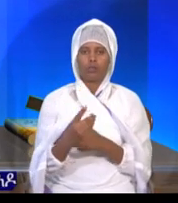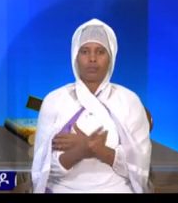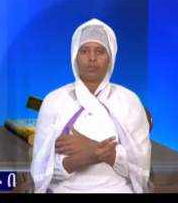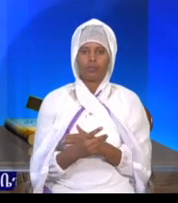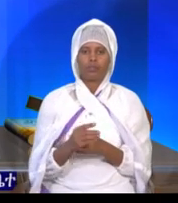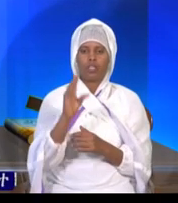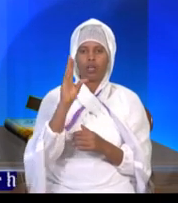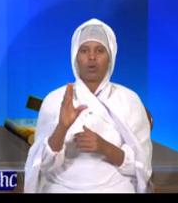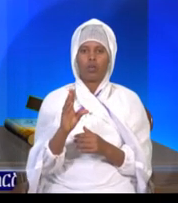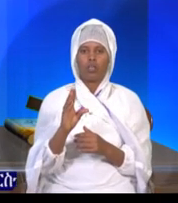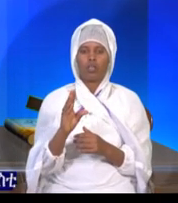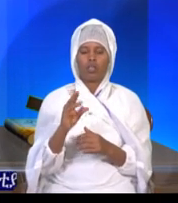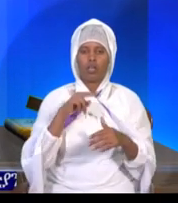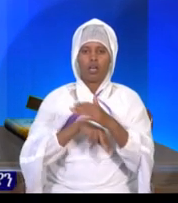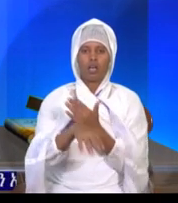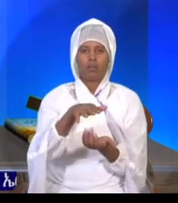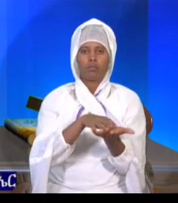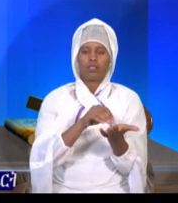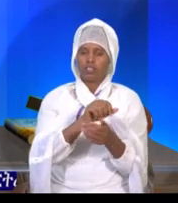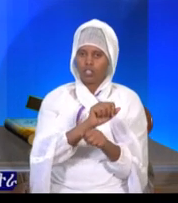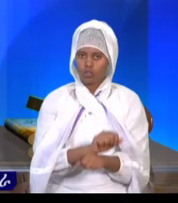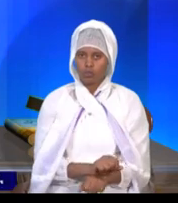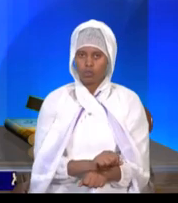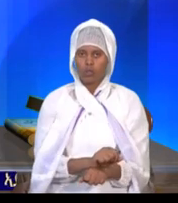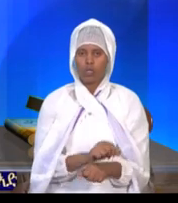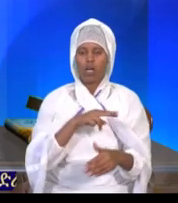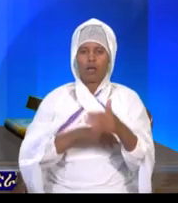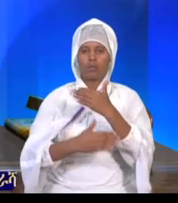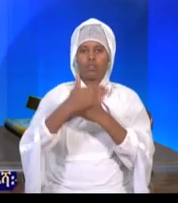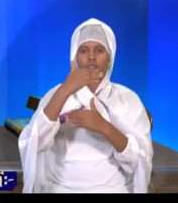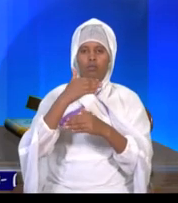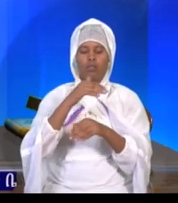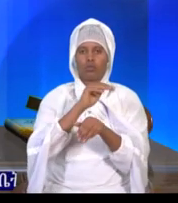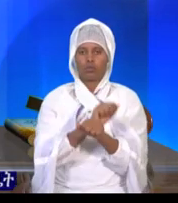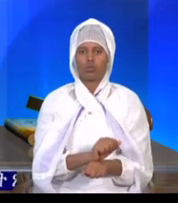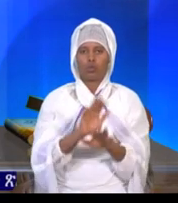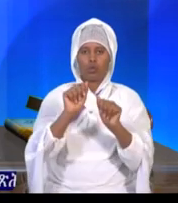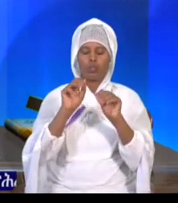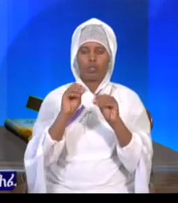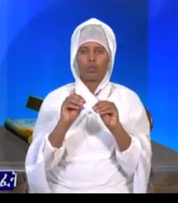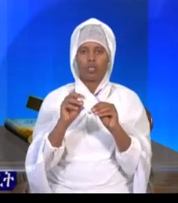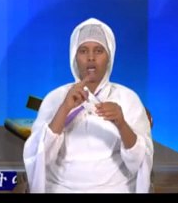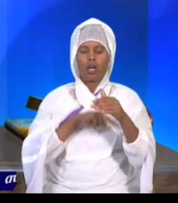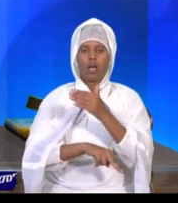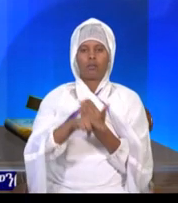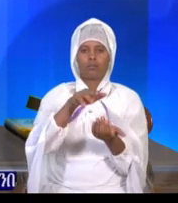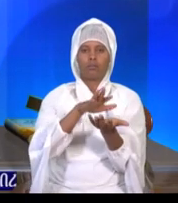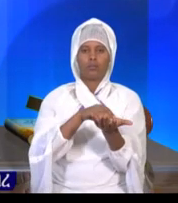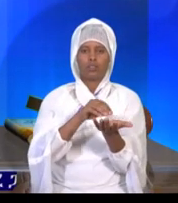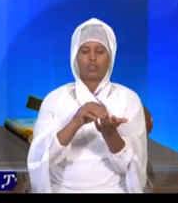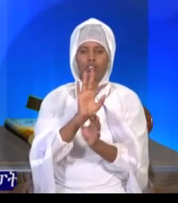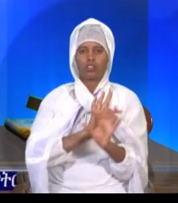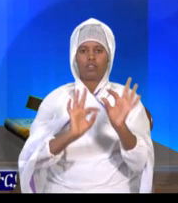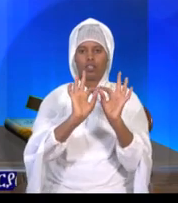ኢልዎም ንሃዋርያት ኣብ ምድሪ ዝኣሰርኩሞ ኣብ ሰማይ እሱር ክኸውን እዩ ኣብ